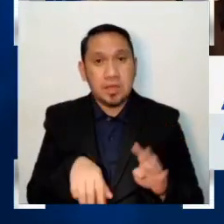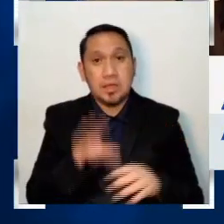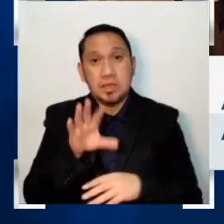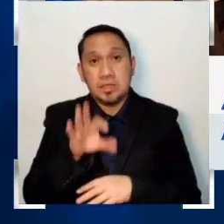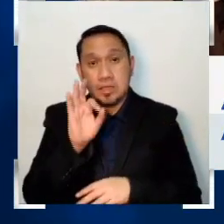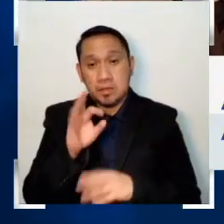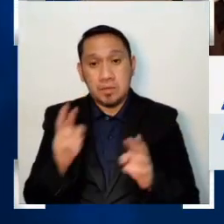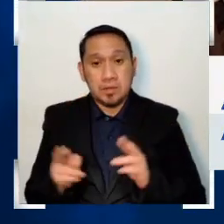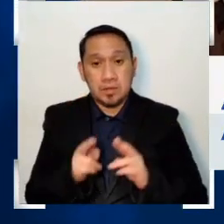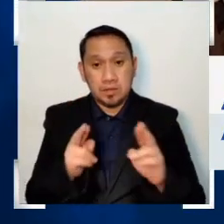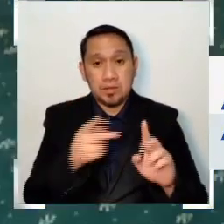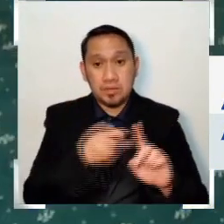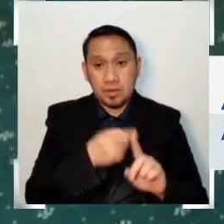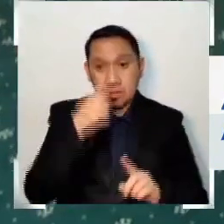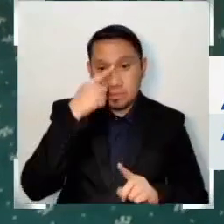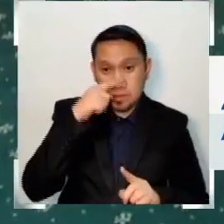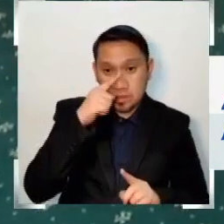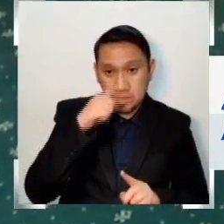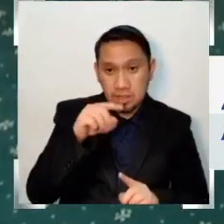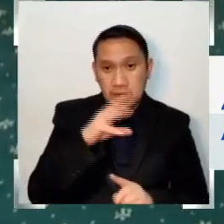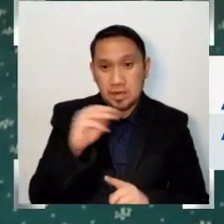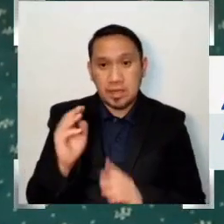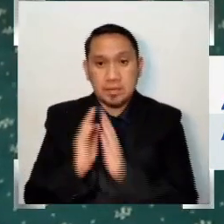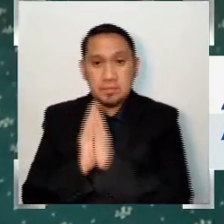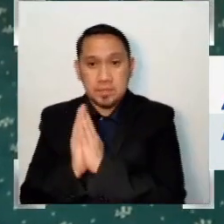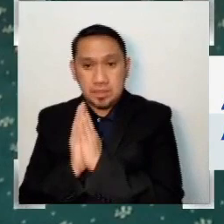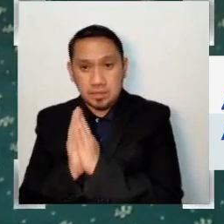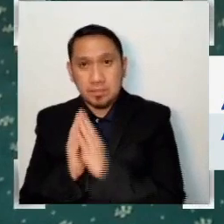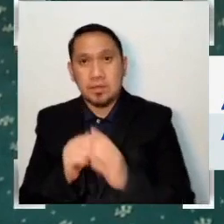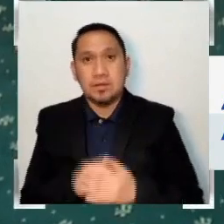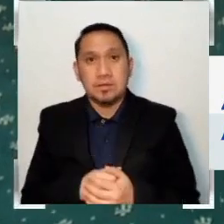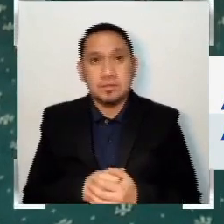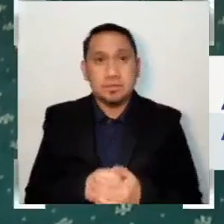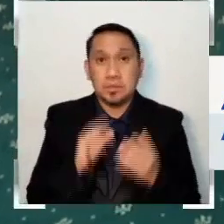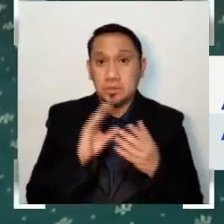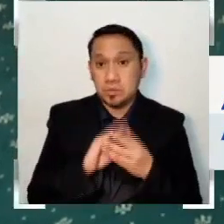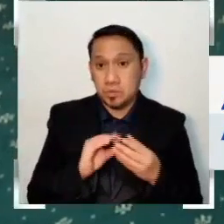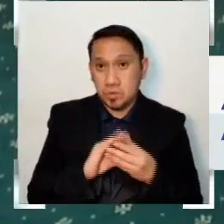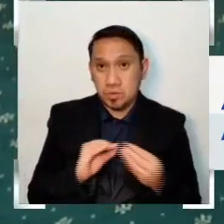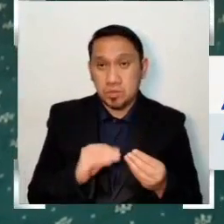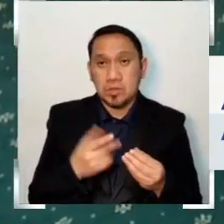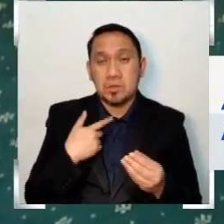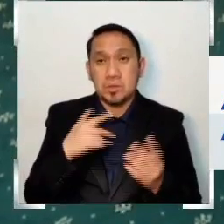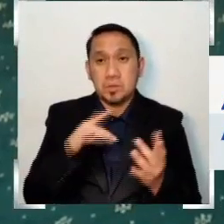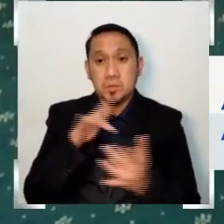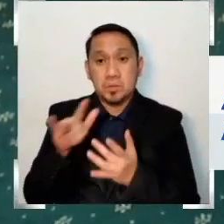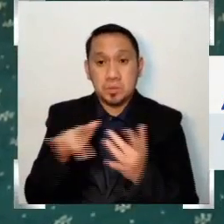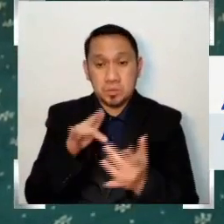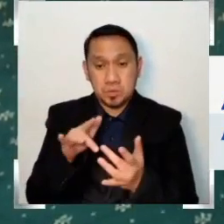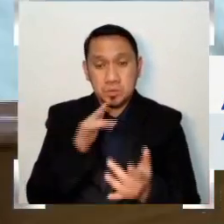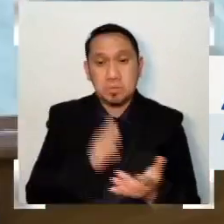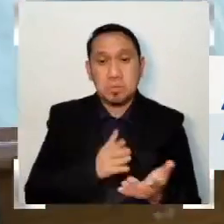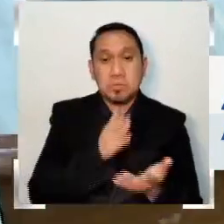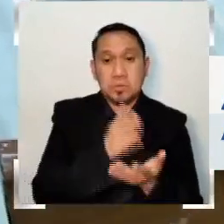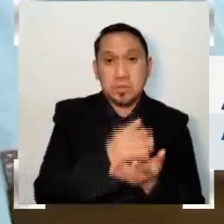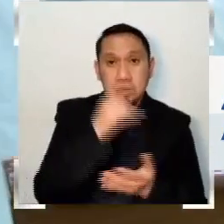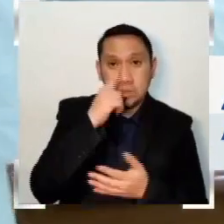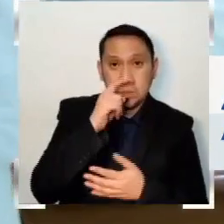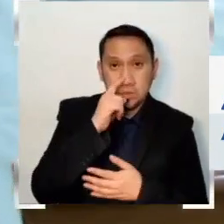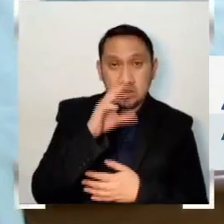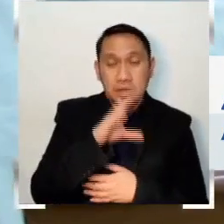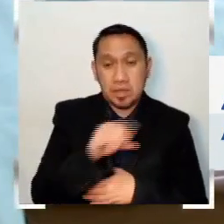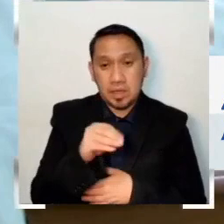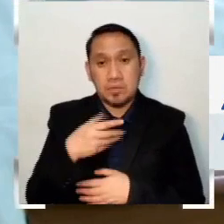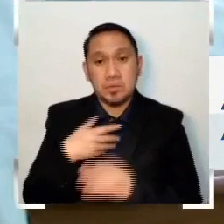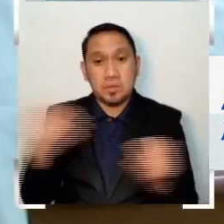ng Thailand at Myanmar. Kwento ng isa sa kanila, namamasyal sila sa Thailand nang may magpakilala sa kanilang